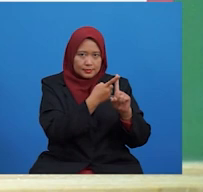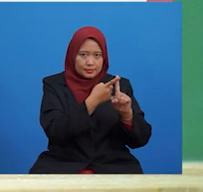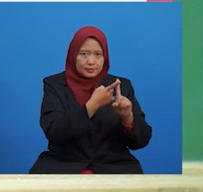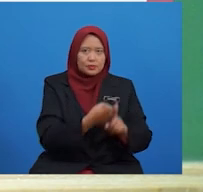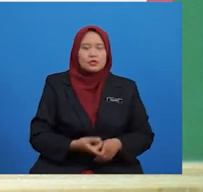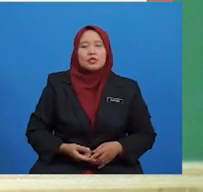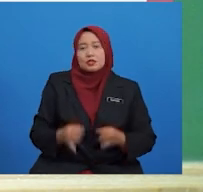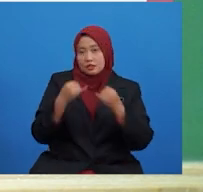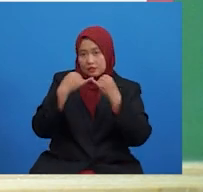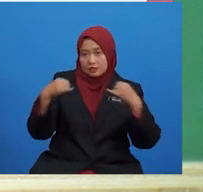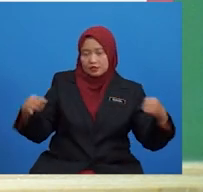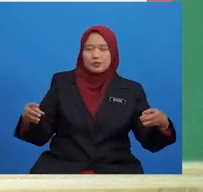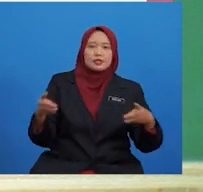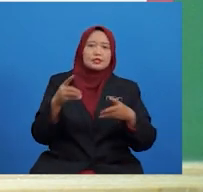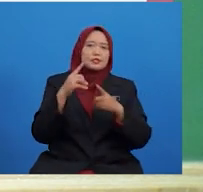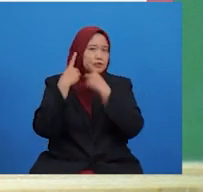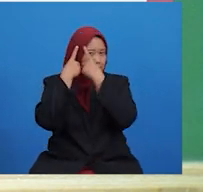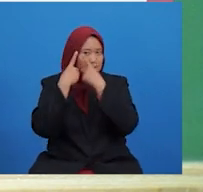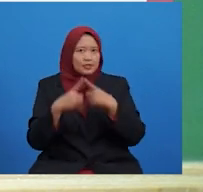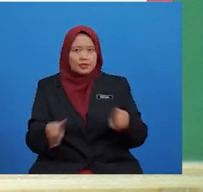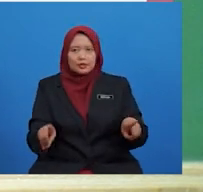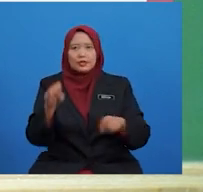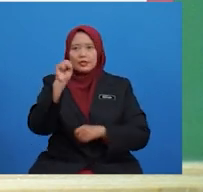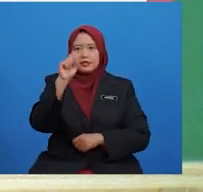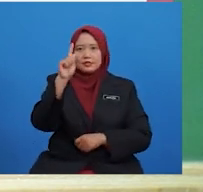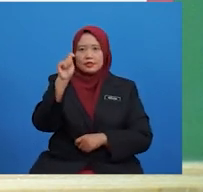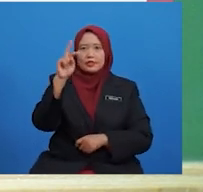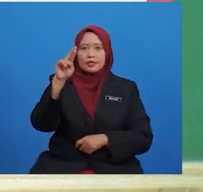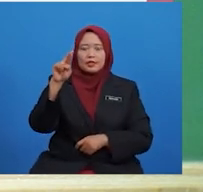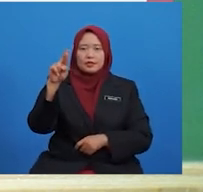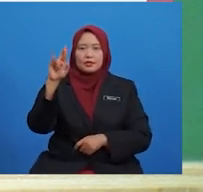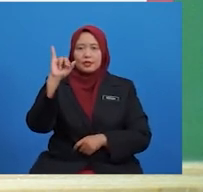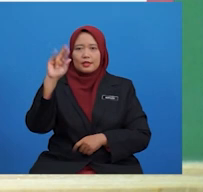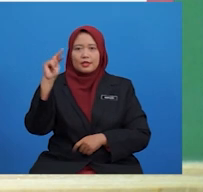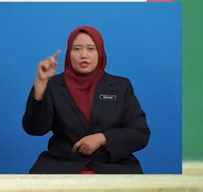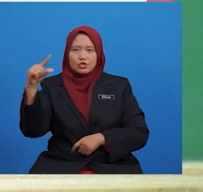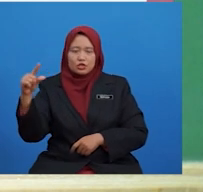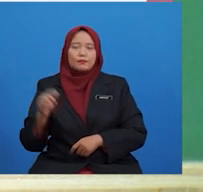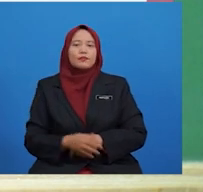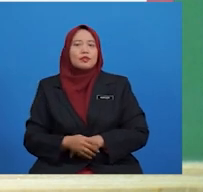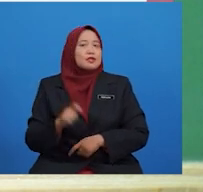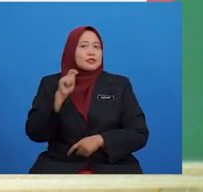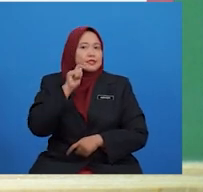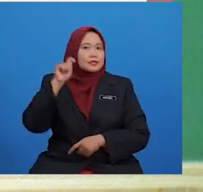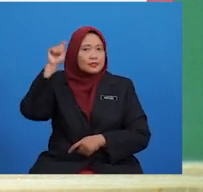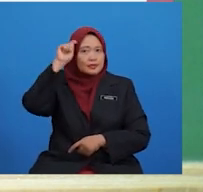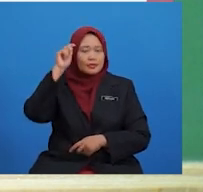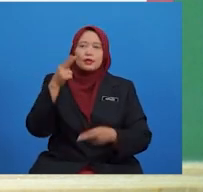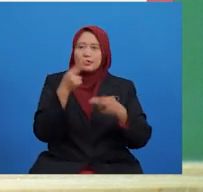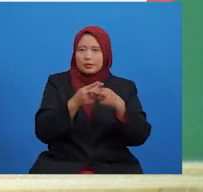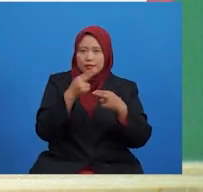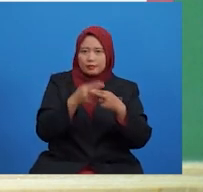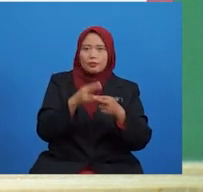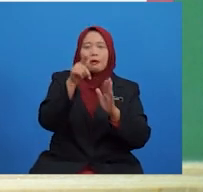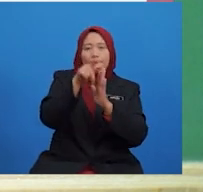data string yang digunakan, manakala jantina merupakan nama pembolek ubah bagi